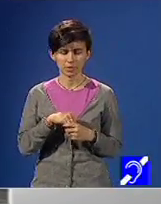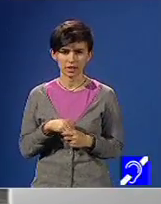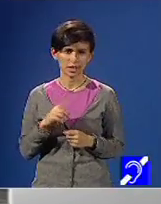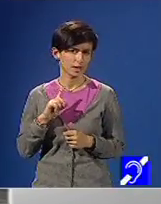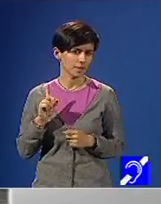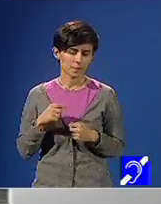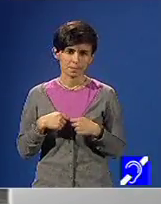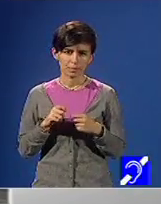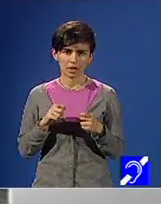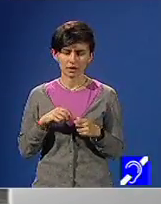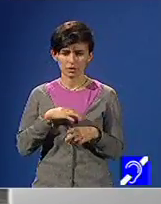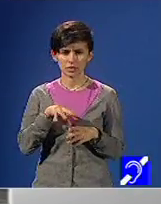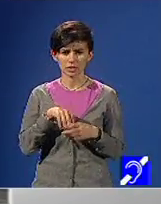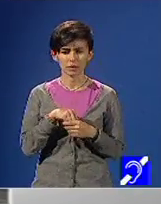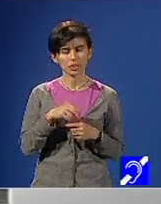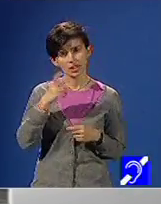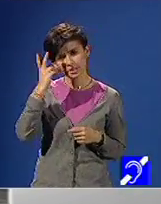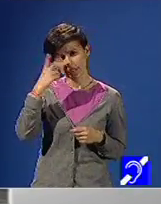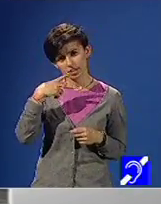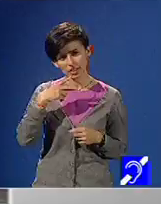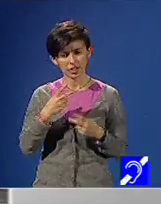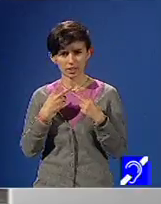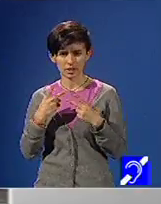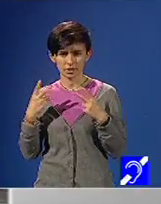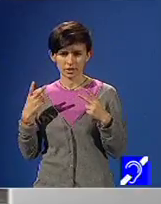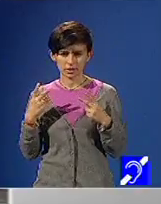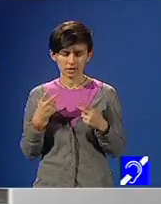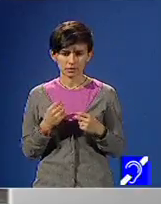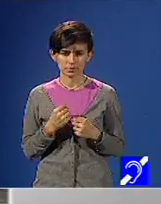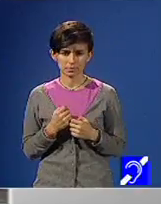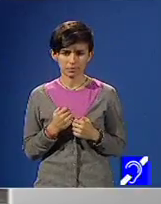toți părinții înțeleg importanța